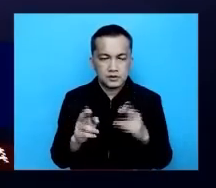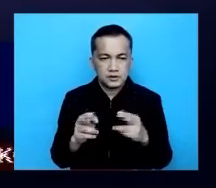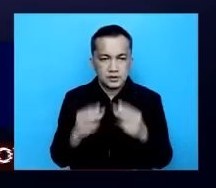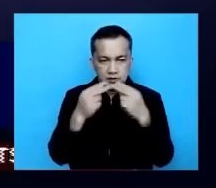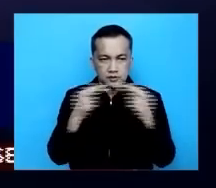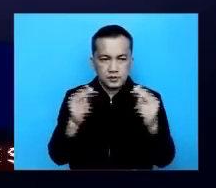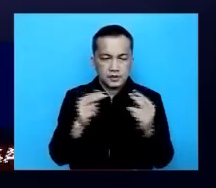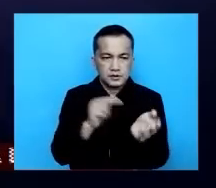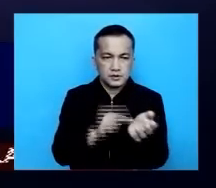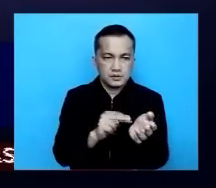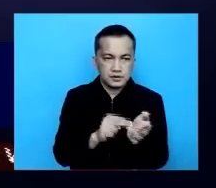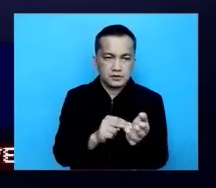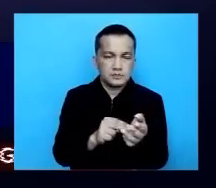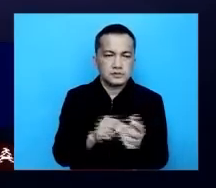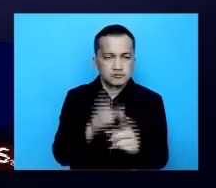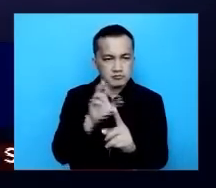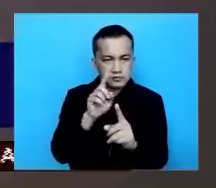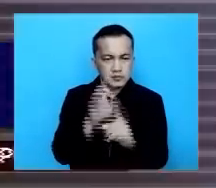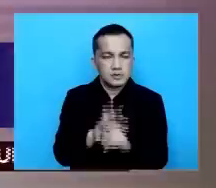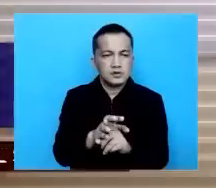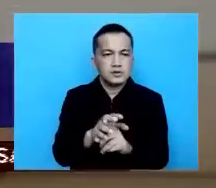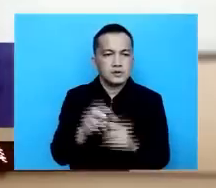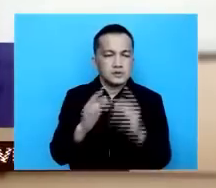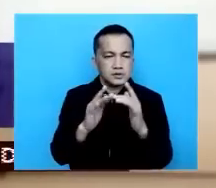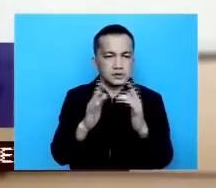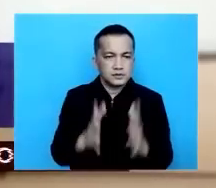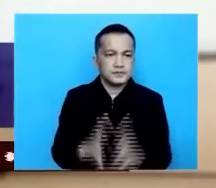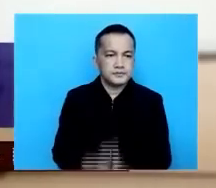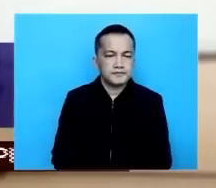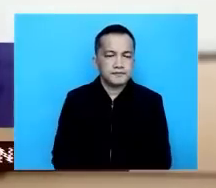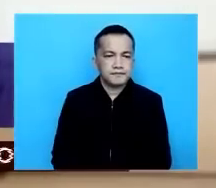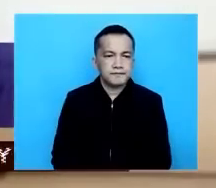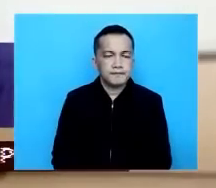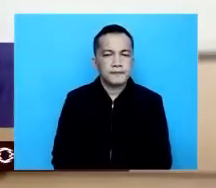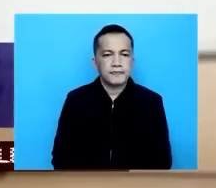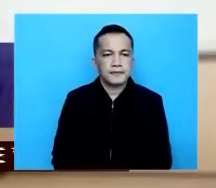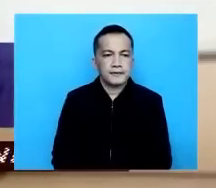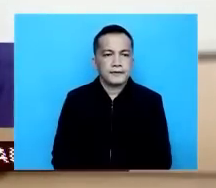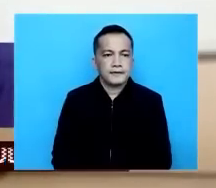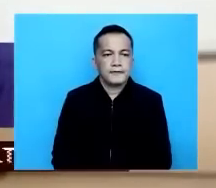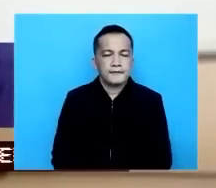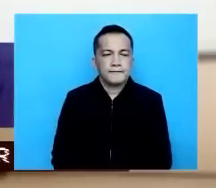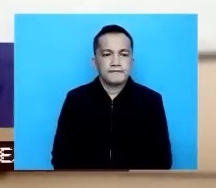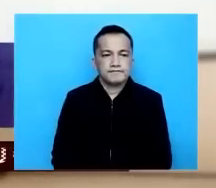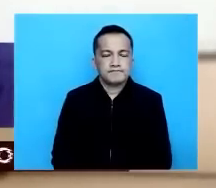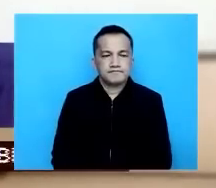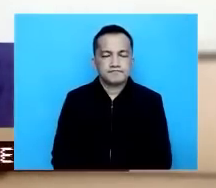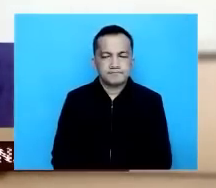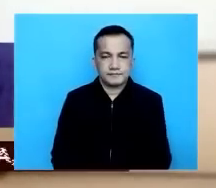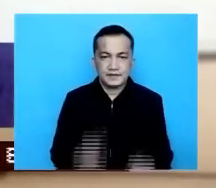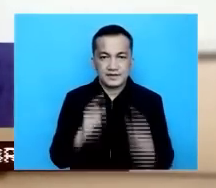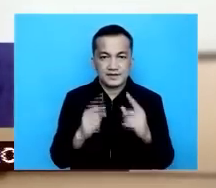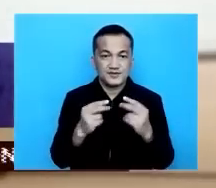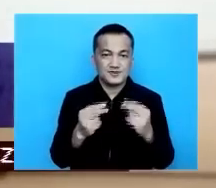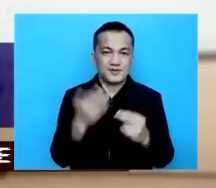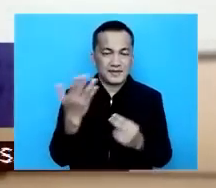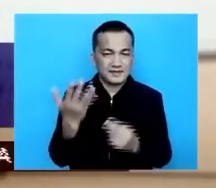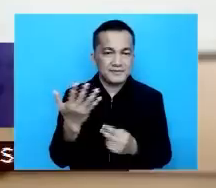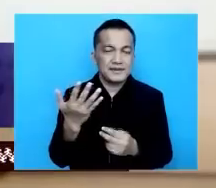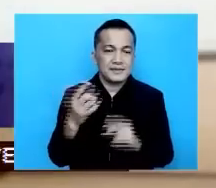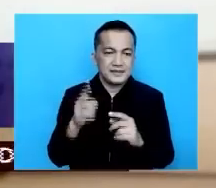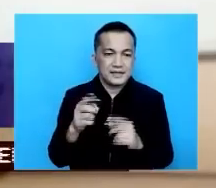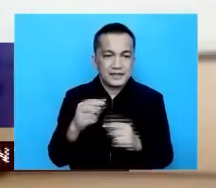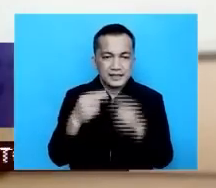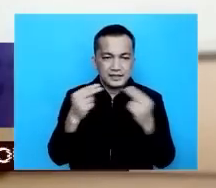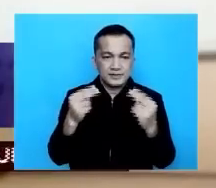nurse na yan, hinangaan ng netizens. Nakausap ng News 5 ang tinaguriang hero nurse